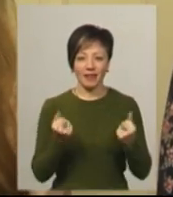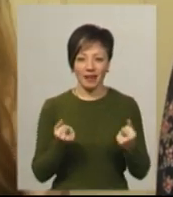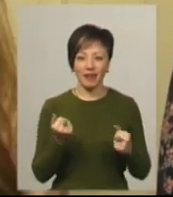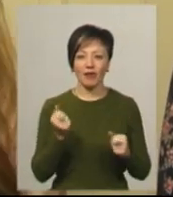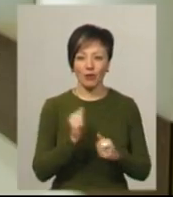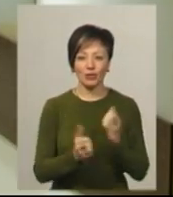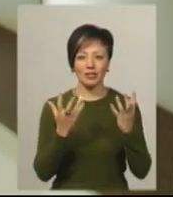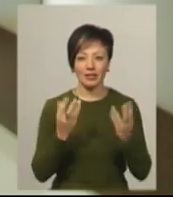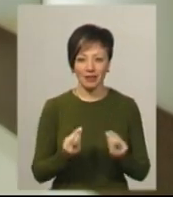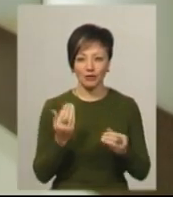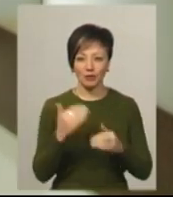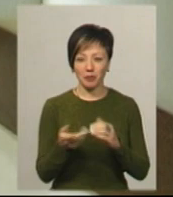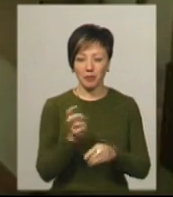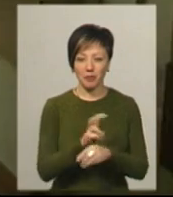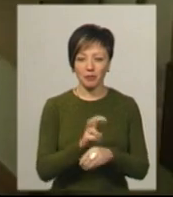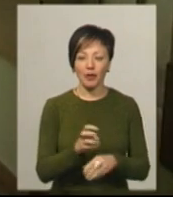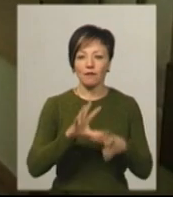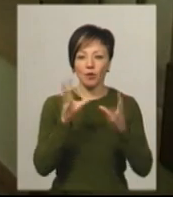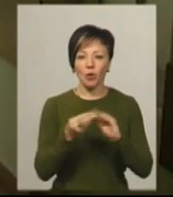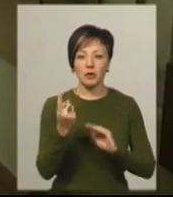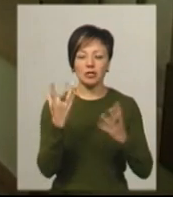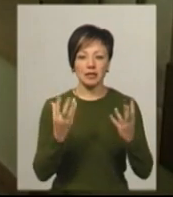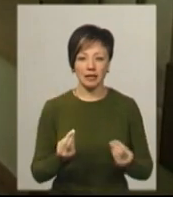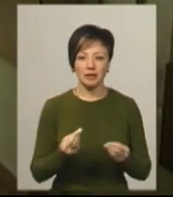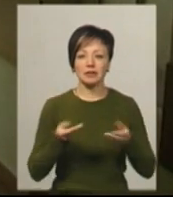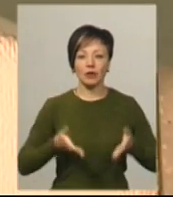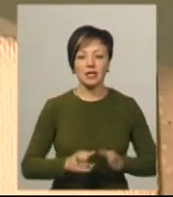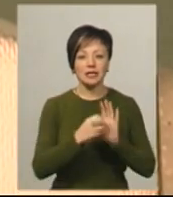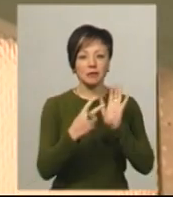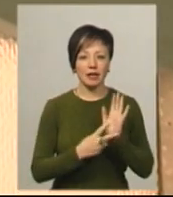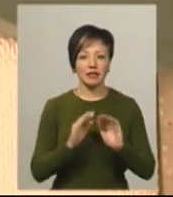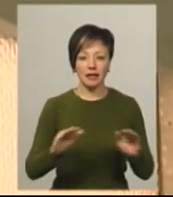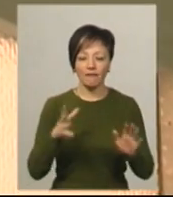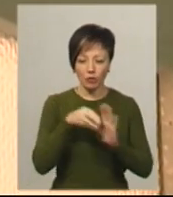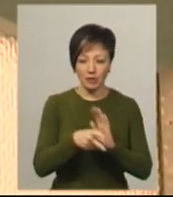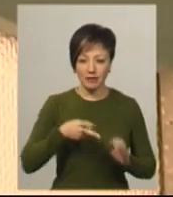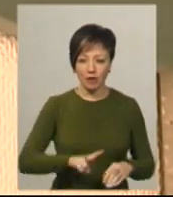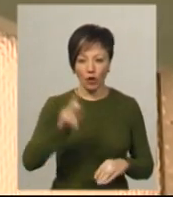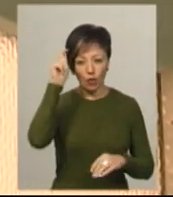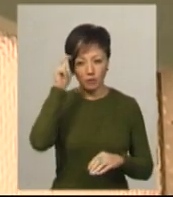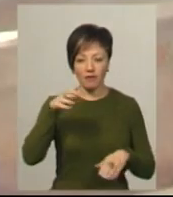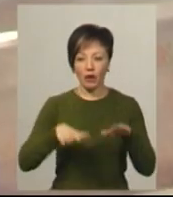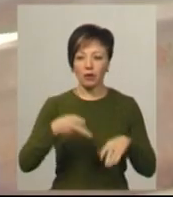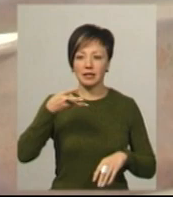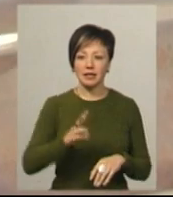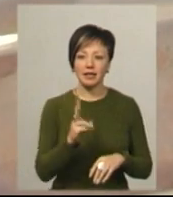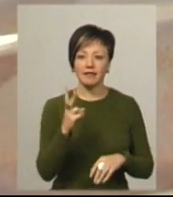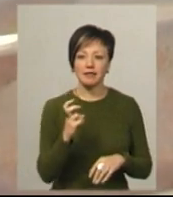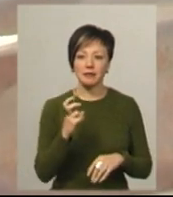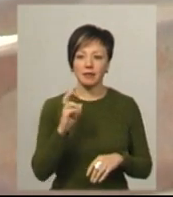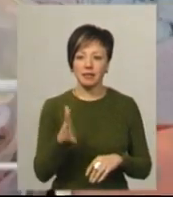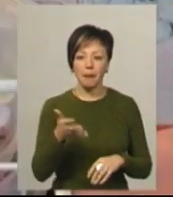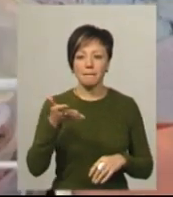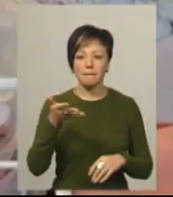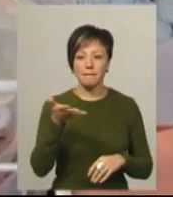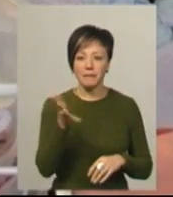Так, кожен день. Всього у перший день Нового року на світ з'явилися 17 дітей, в тому числі двійня. Першим народився хлопчик з вагою 3,250. Провели 5